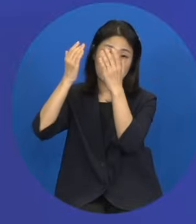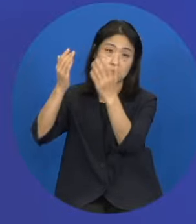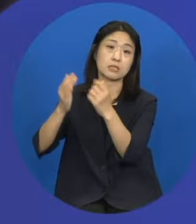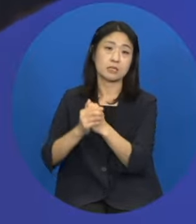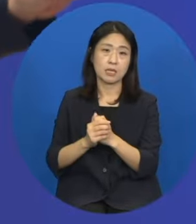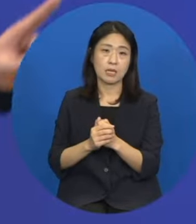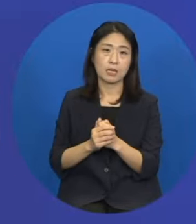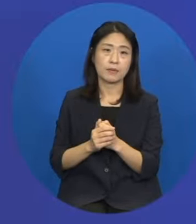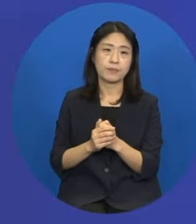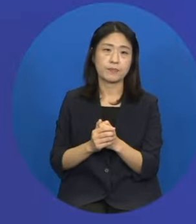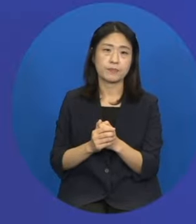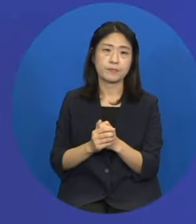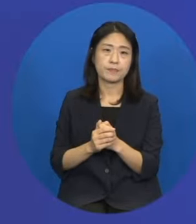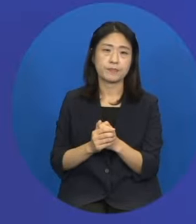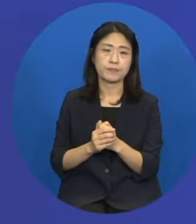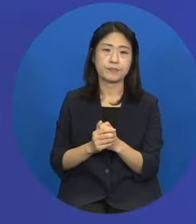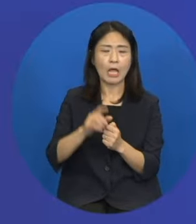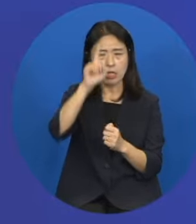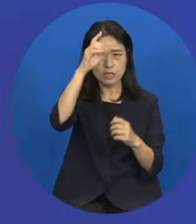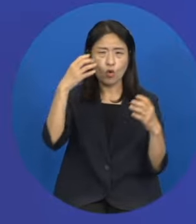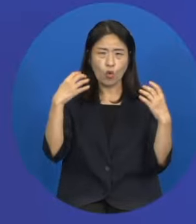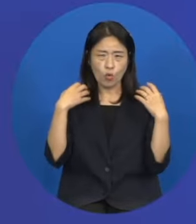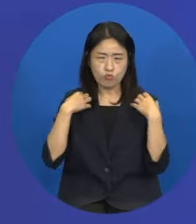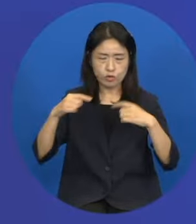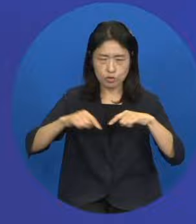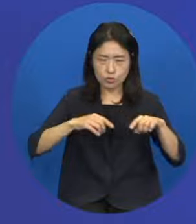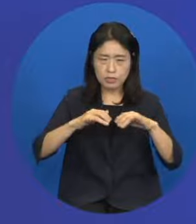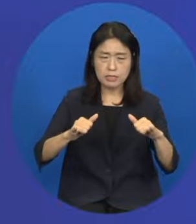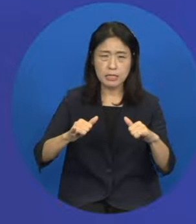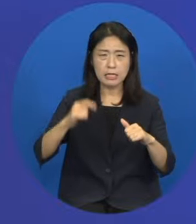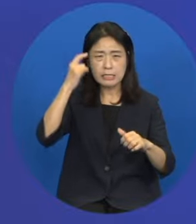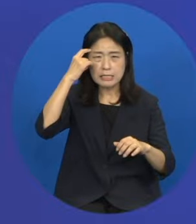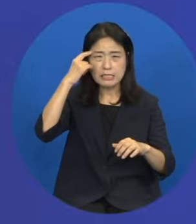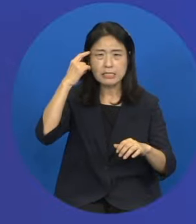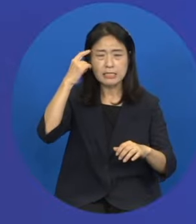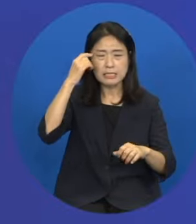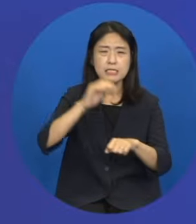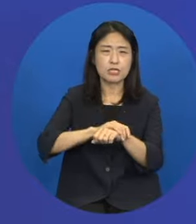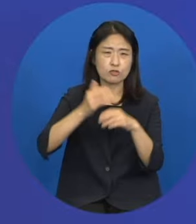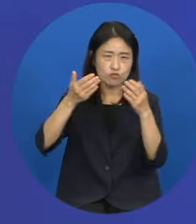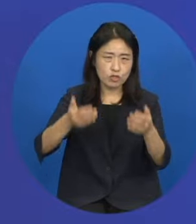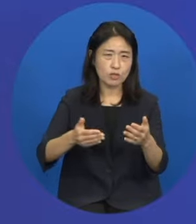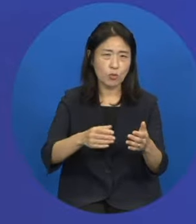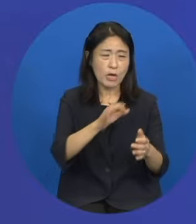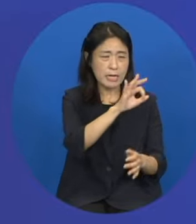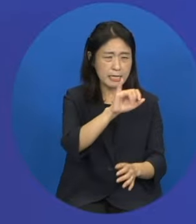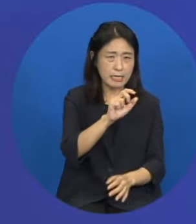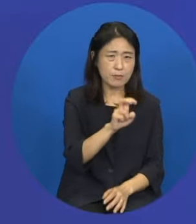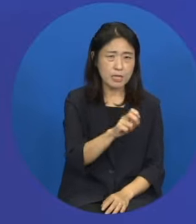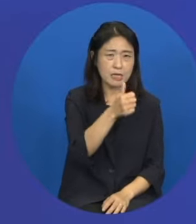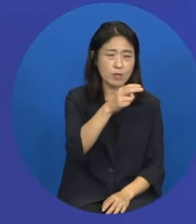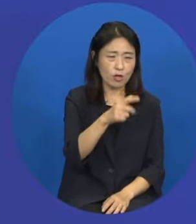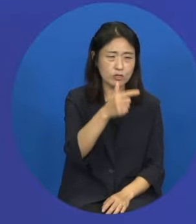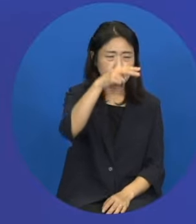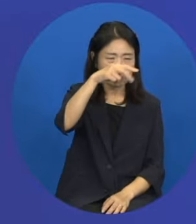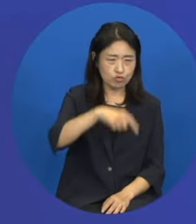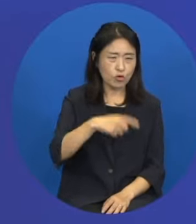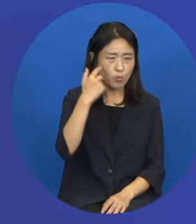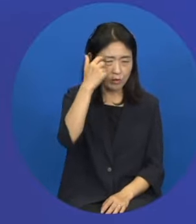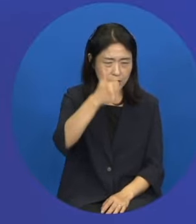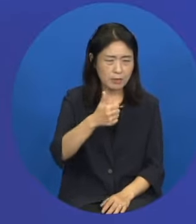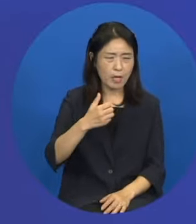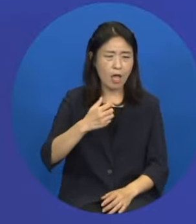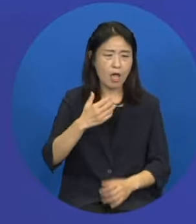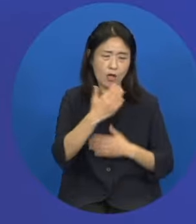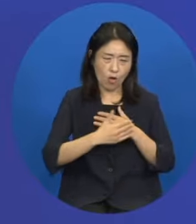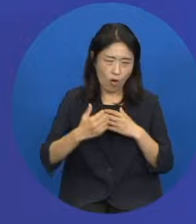정부의 지도자들에게 지혜를 주시고 은혜 베풀어 주시고 임 목사님께 건강을 주시고 더불어 북한 땅을 위해서도 축복하며